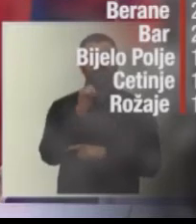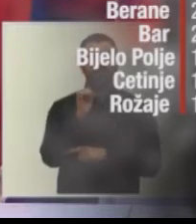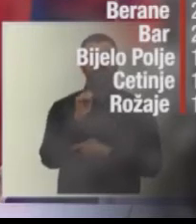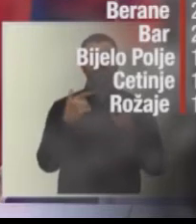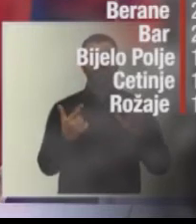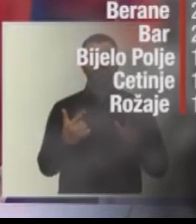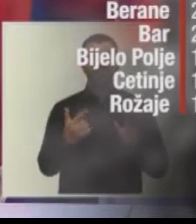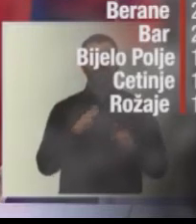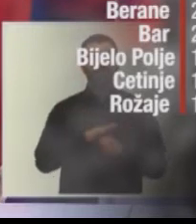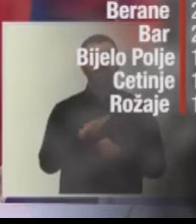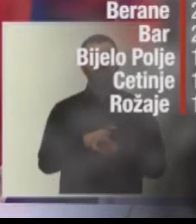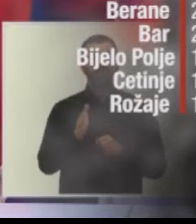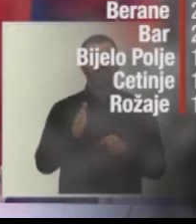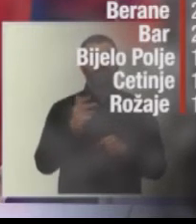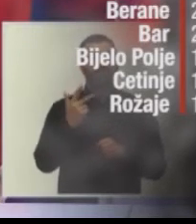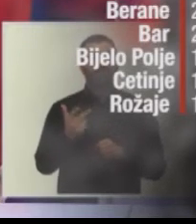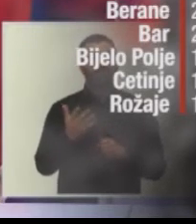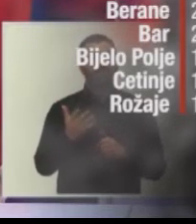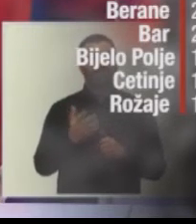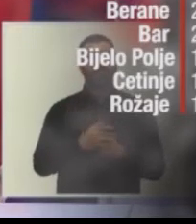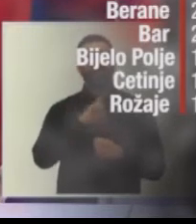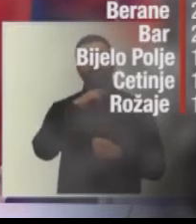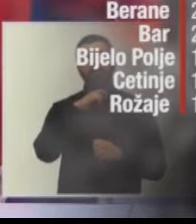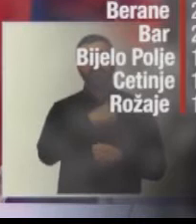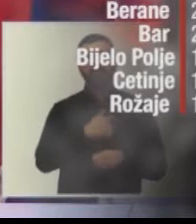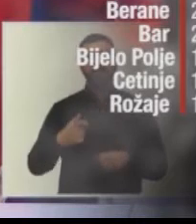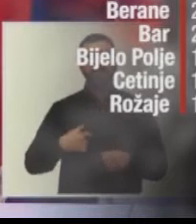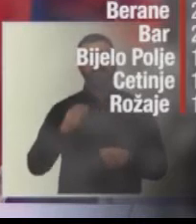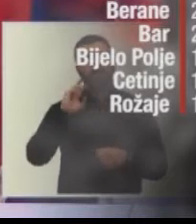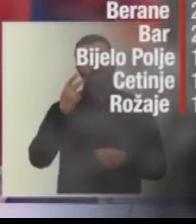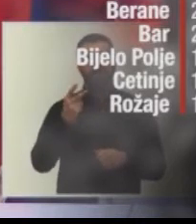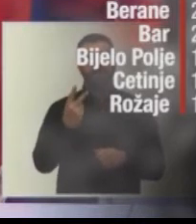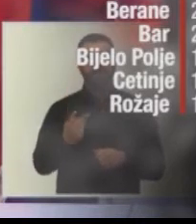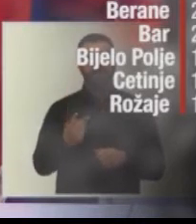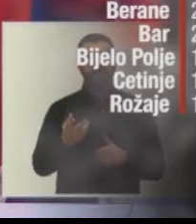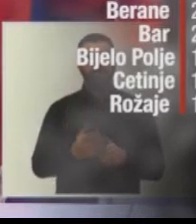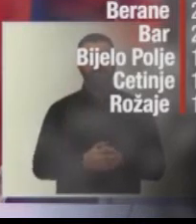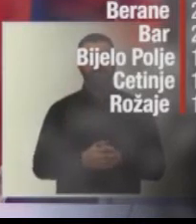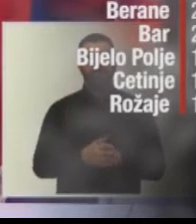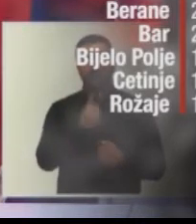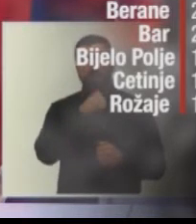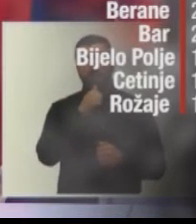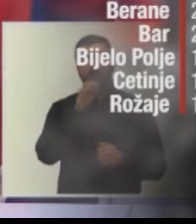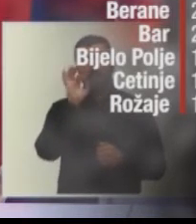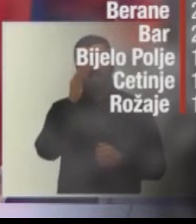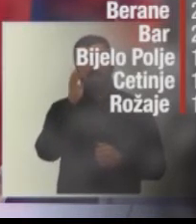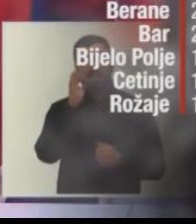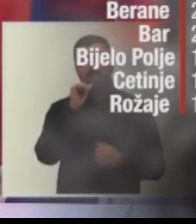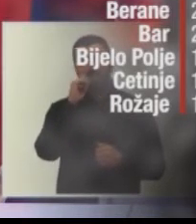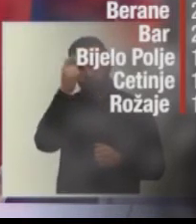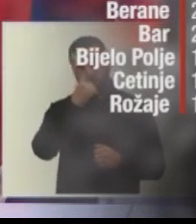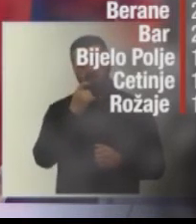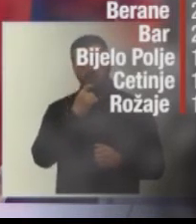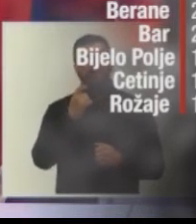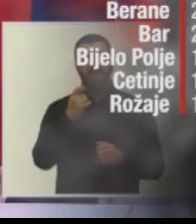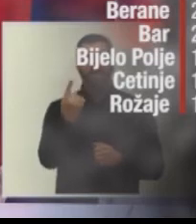Novog 7, Pljevalja 3, zatim Kotora, Berana i Bara po 2, Bijelog polja, Cetinja i Rožaja